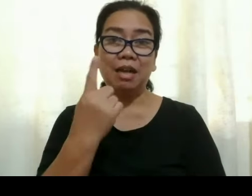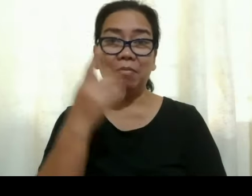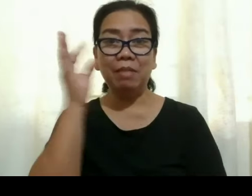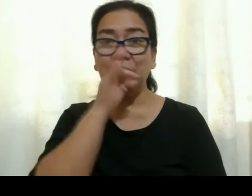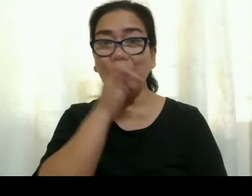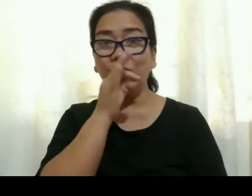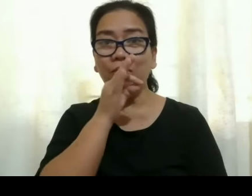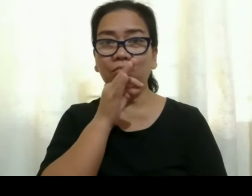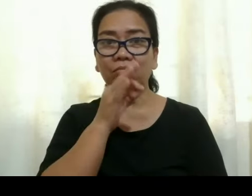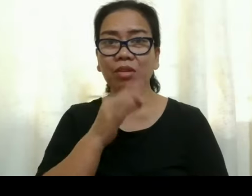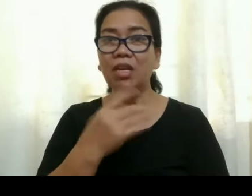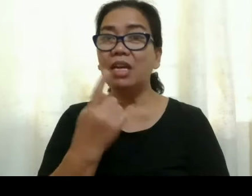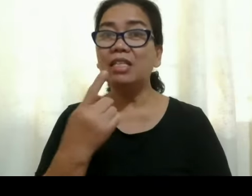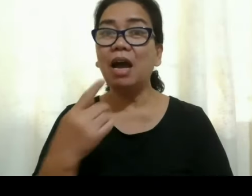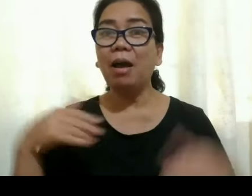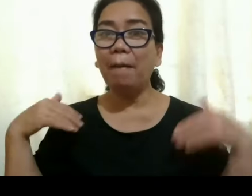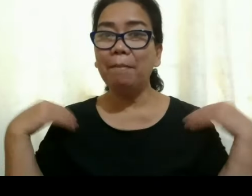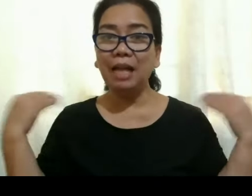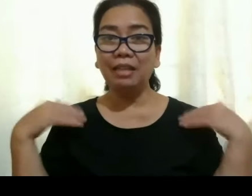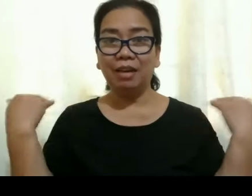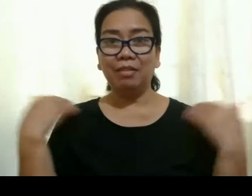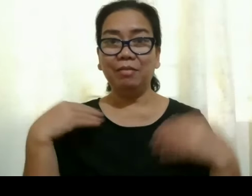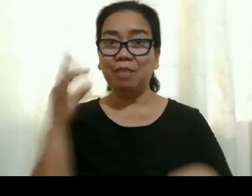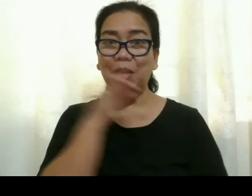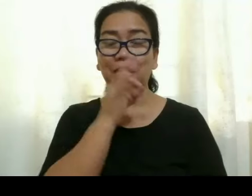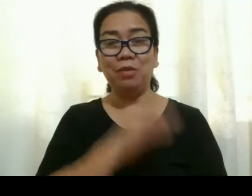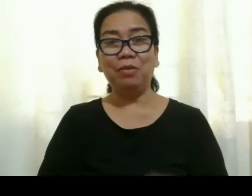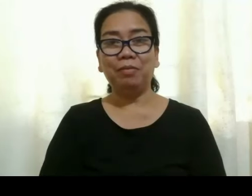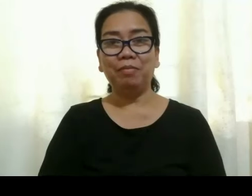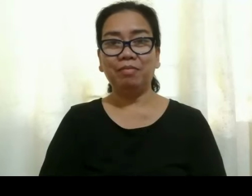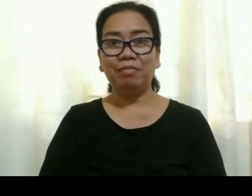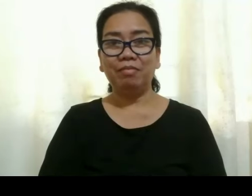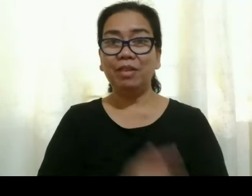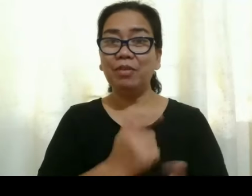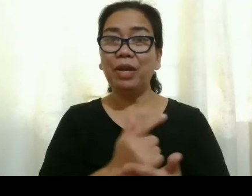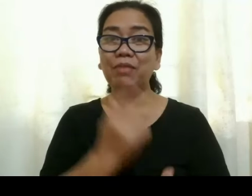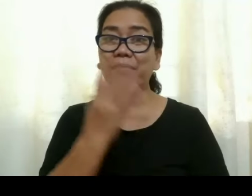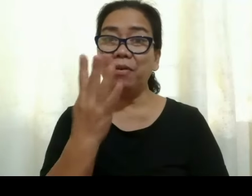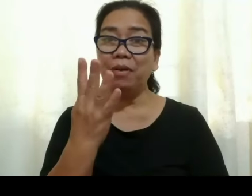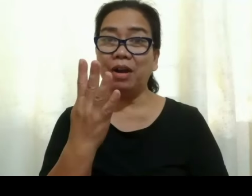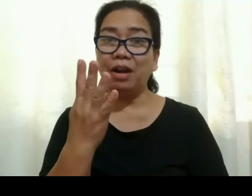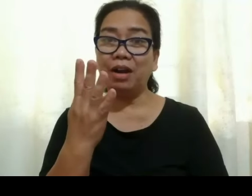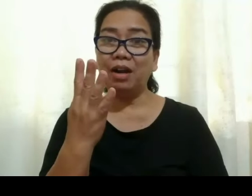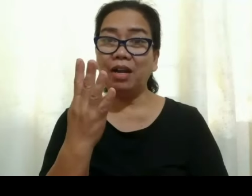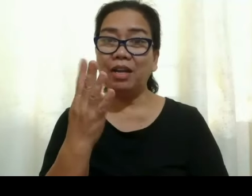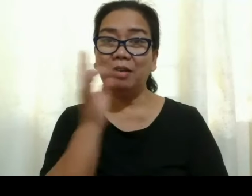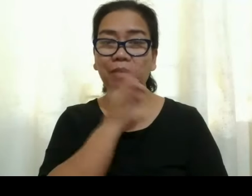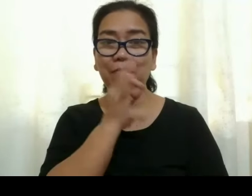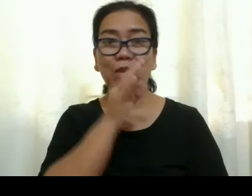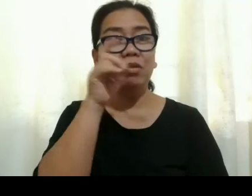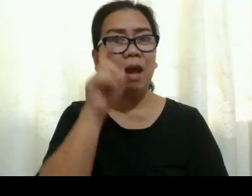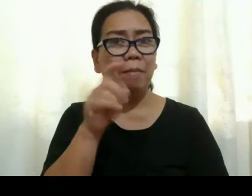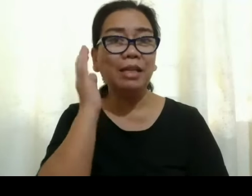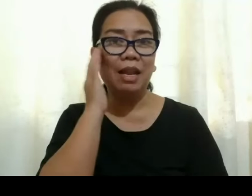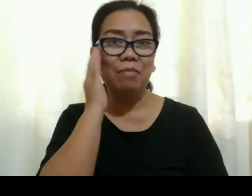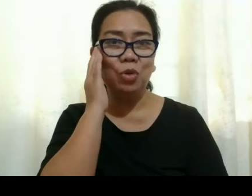Bilang isang Pilipino, isang batang Pilipino, grade 4 na